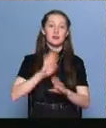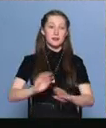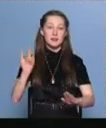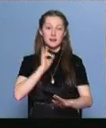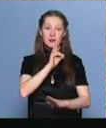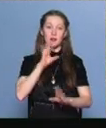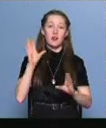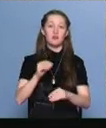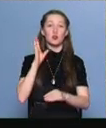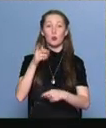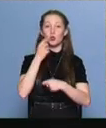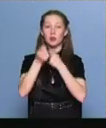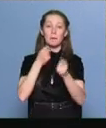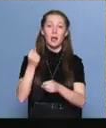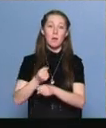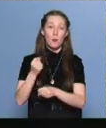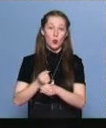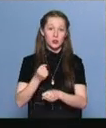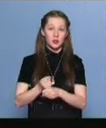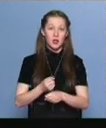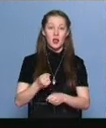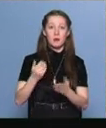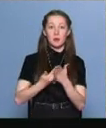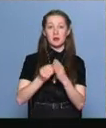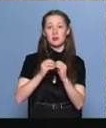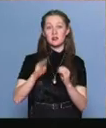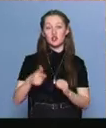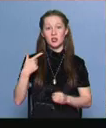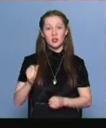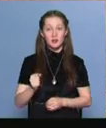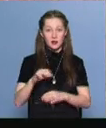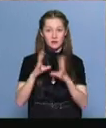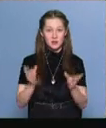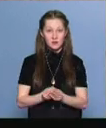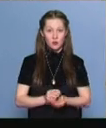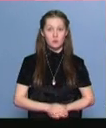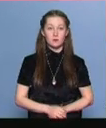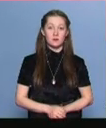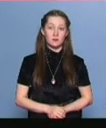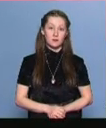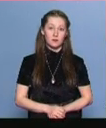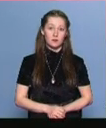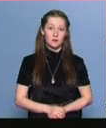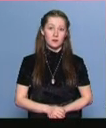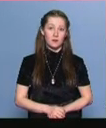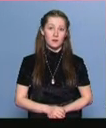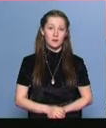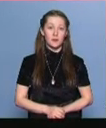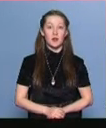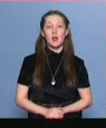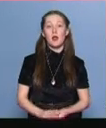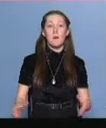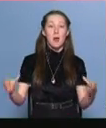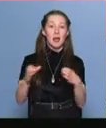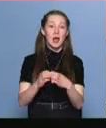лесных массивов. Всего почти 2000 гектаров. Первые обработки проведут, как только сойдет снег. Парламент республики